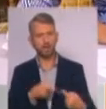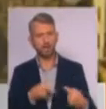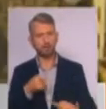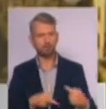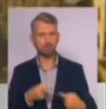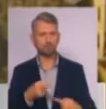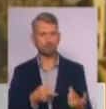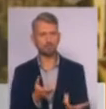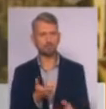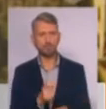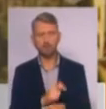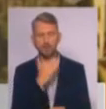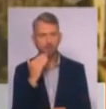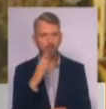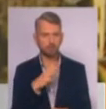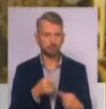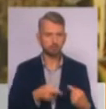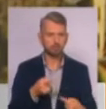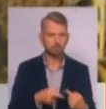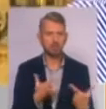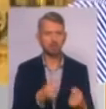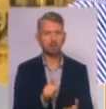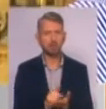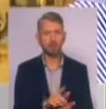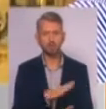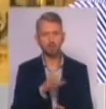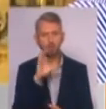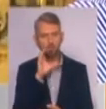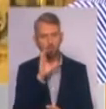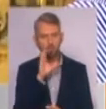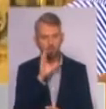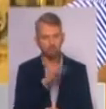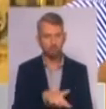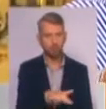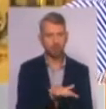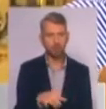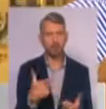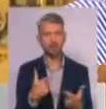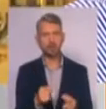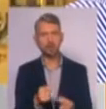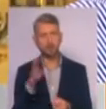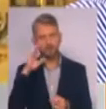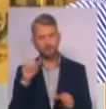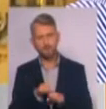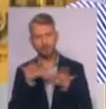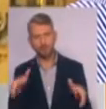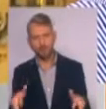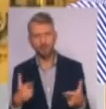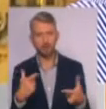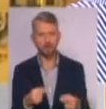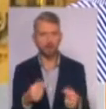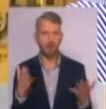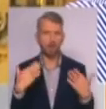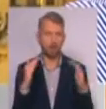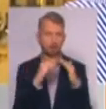дуже багато було сперечань, де має бути собача площадка, де фонтани, де альтанки.